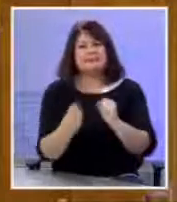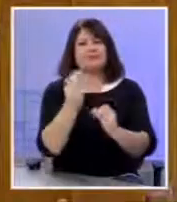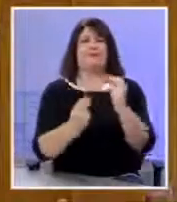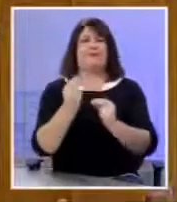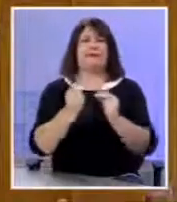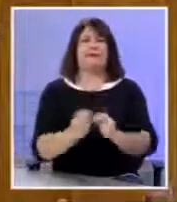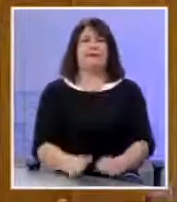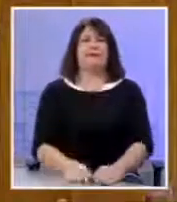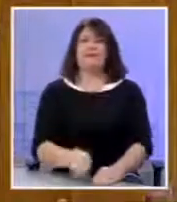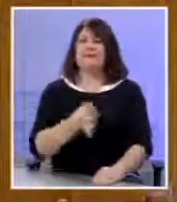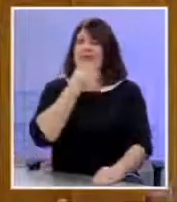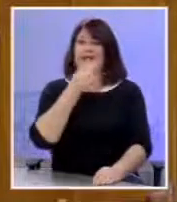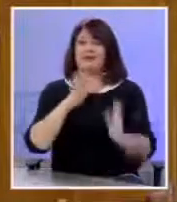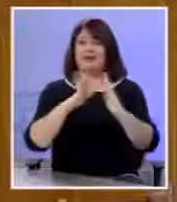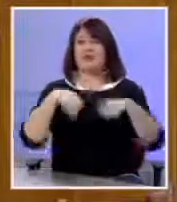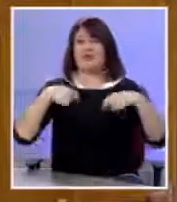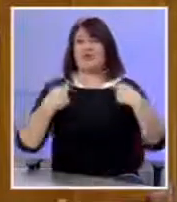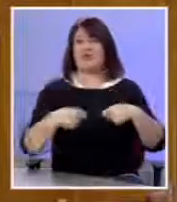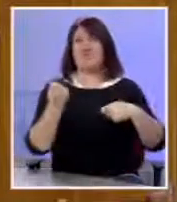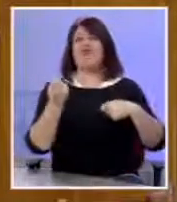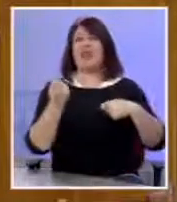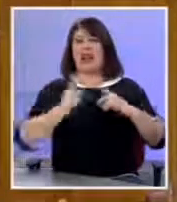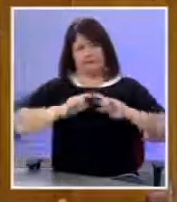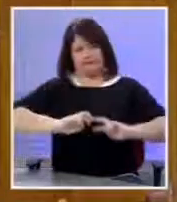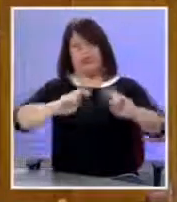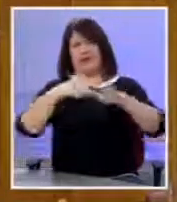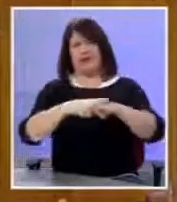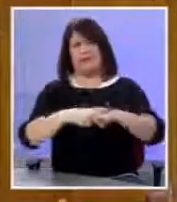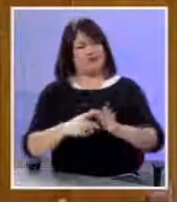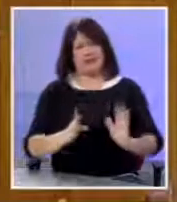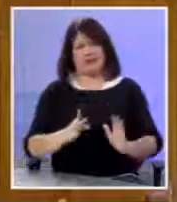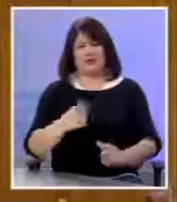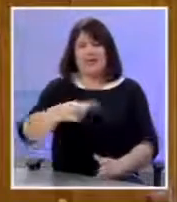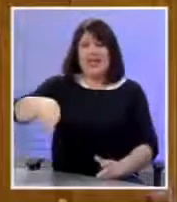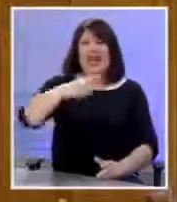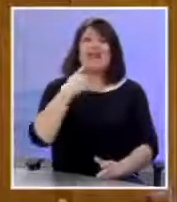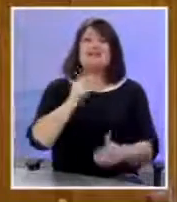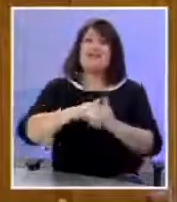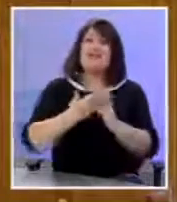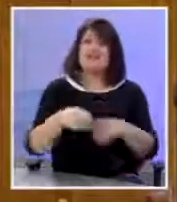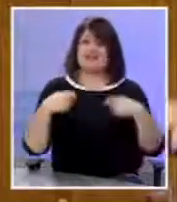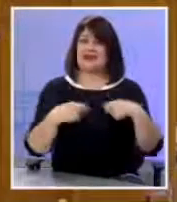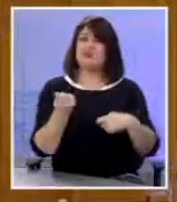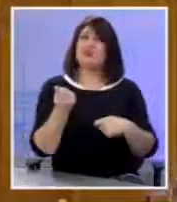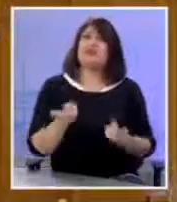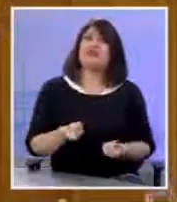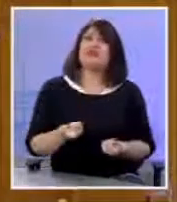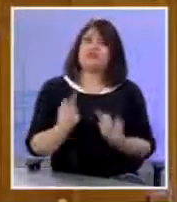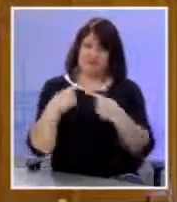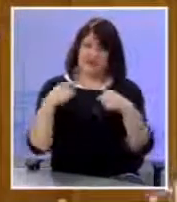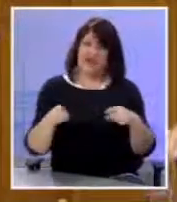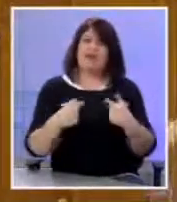είπαμε καμία βίλα στα χέρια τραπεζίτη. Εσείς για αυτές τις βίλες κόπτεστε. Αυτή είναι η διαφορά